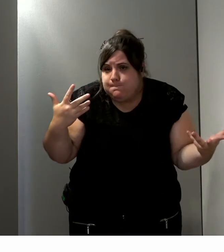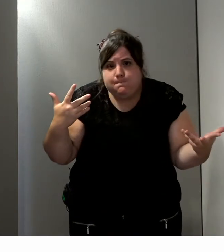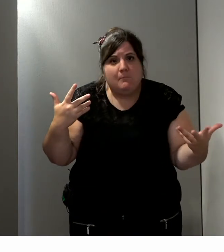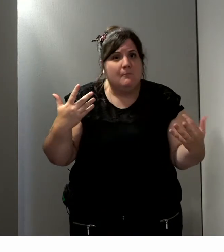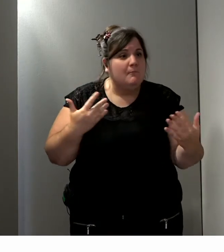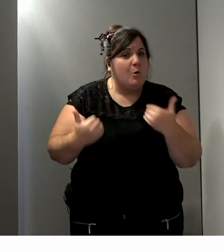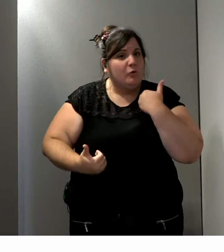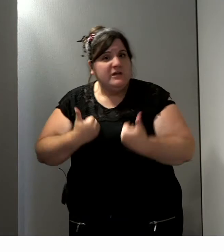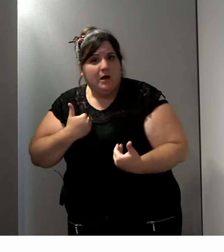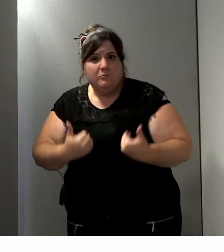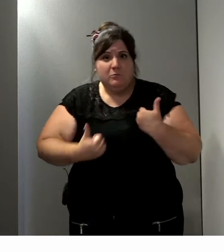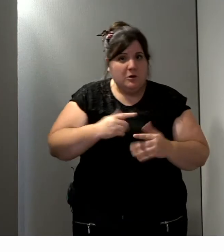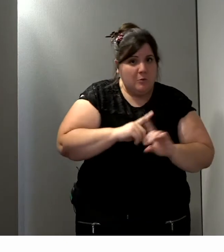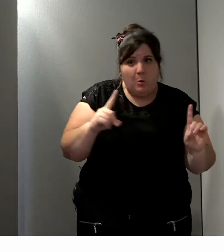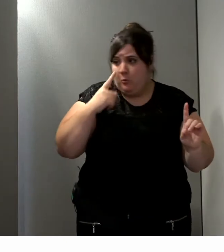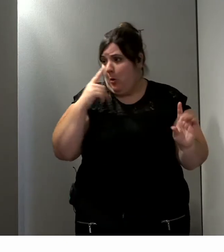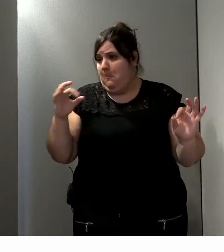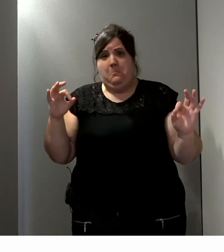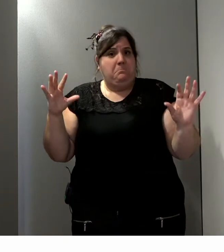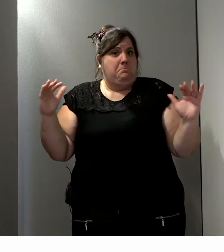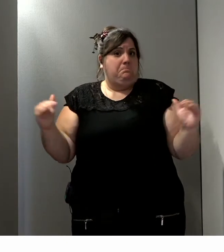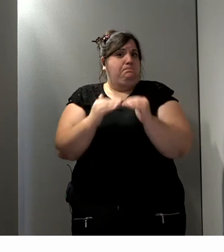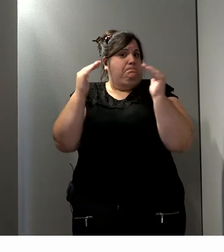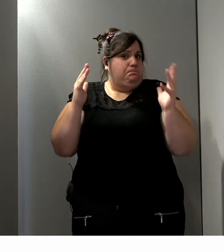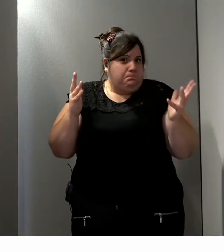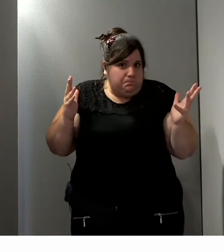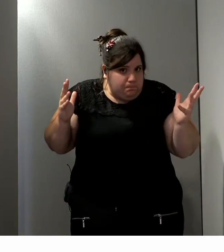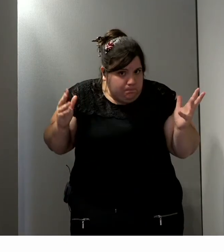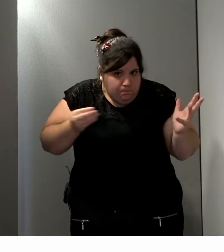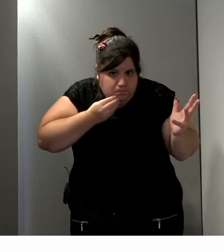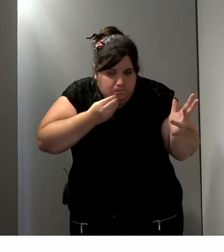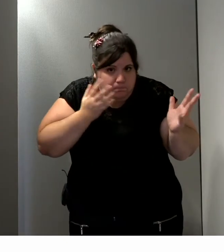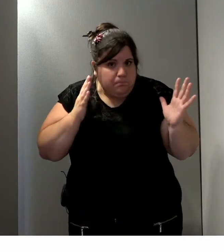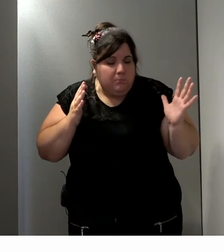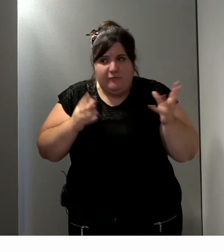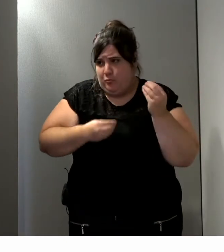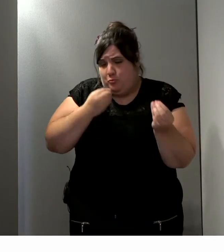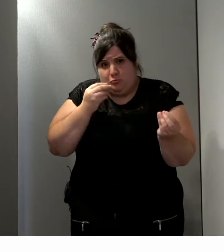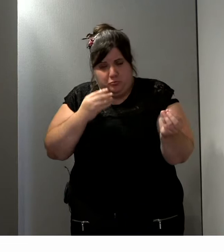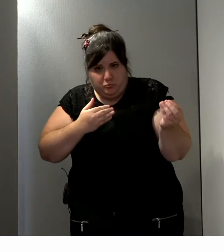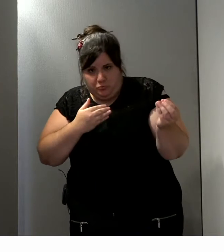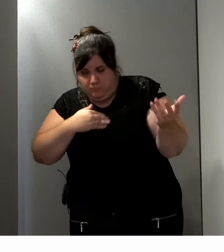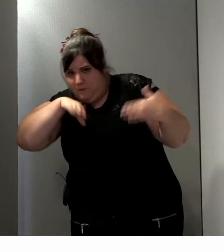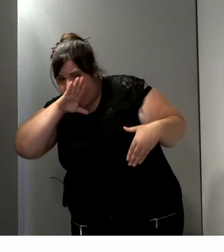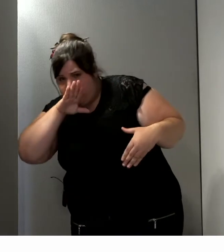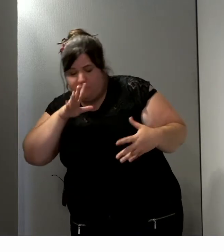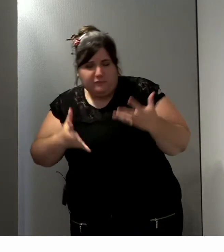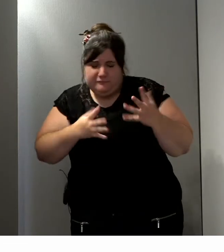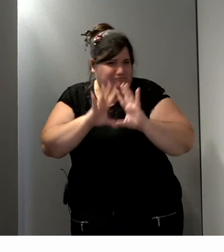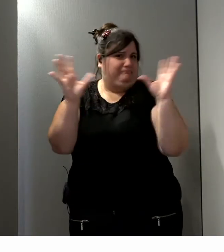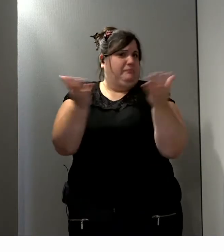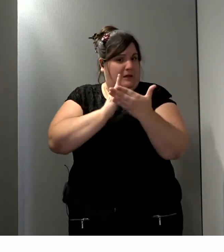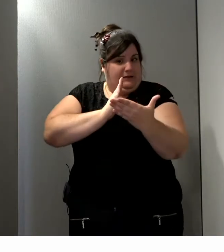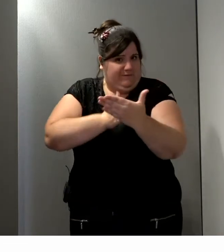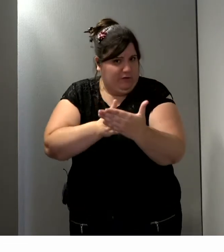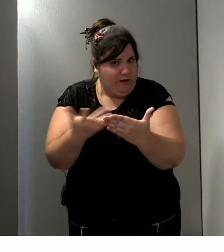l'heure. Alors, est-ce que cette idée est-elle fausse? Est-elle vraie? Voilà, quelle est la nature des difficultés que rencontrent les personnes handicapées